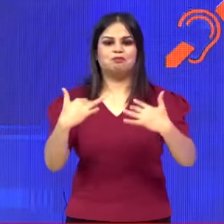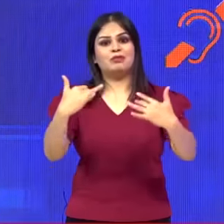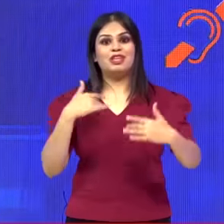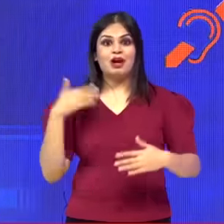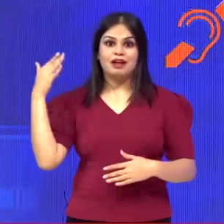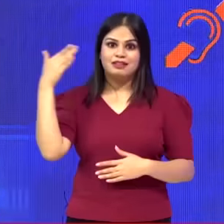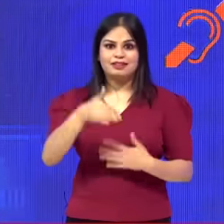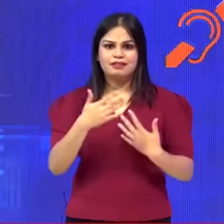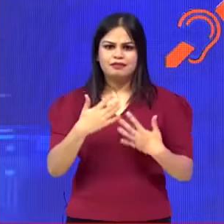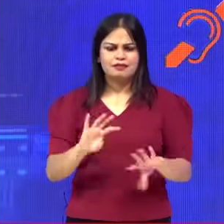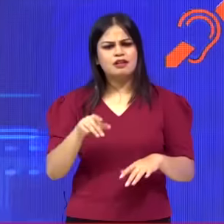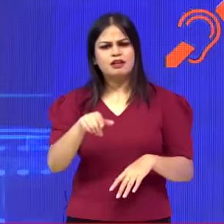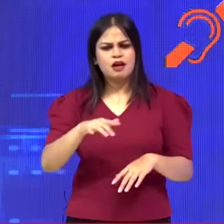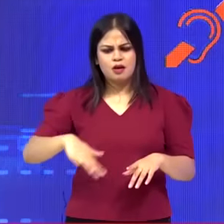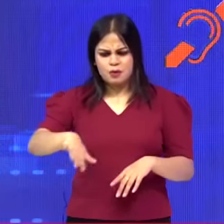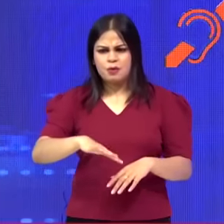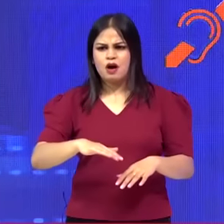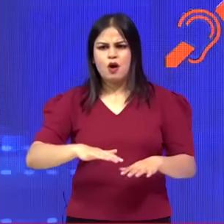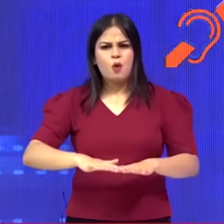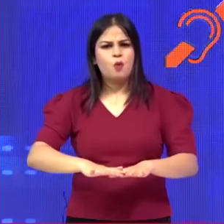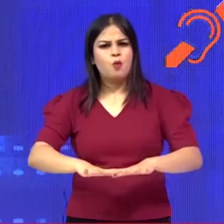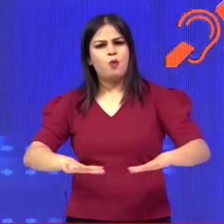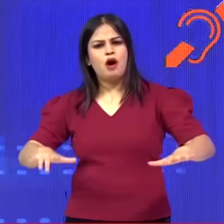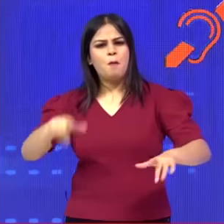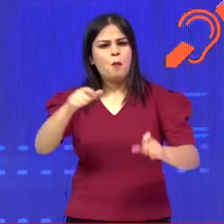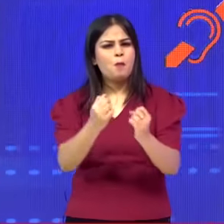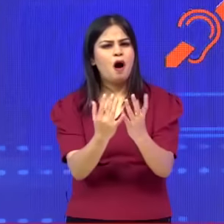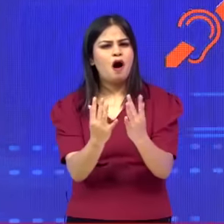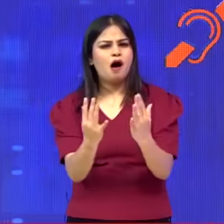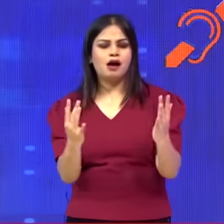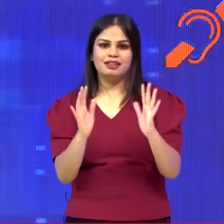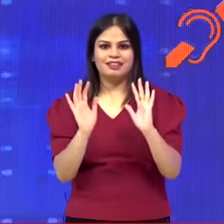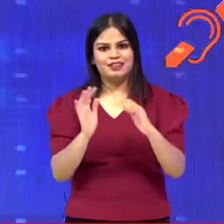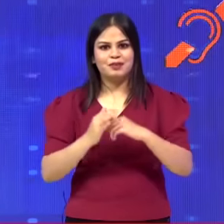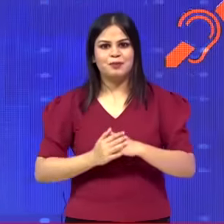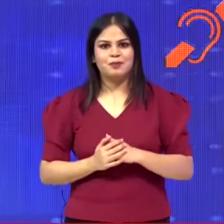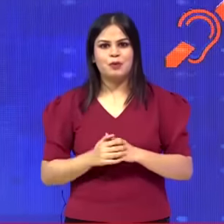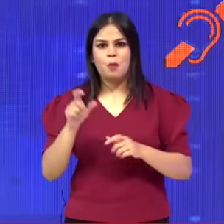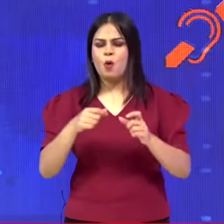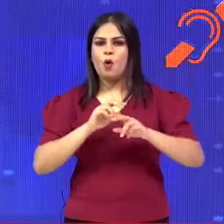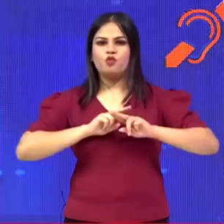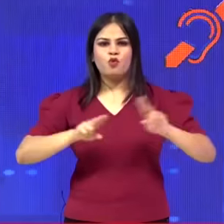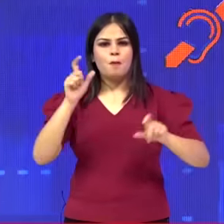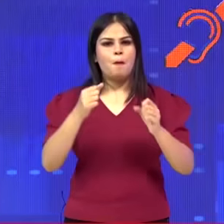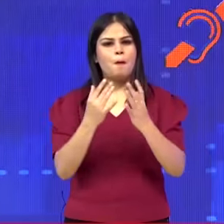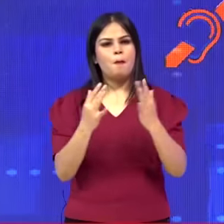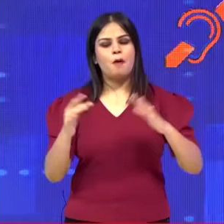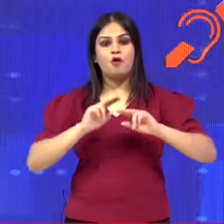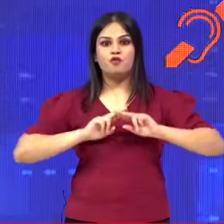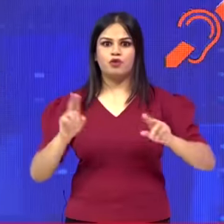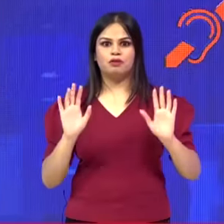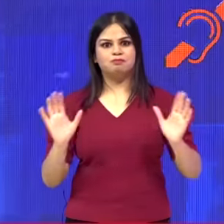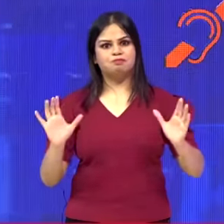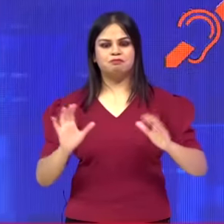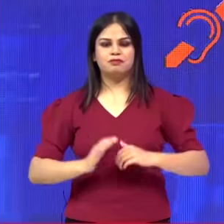तो ग्राउंड पे था फुल ऑन भीड़, मतलब कि पूरा पैक्ड ग्राउंड था.